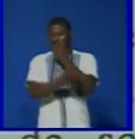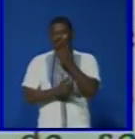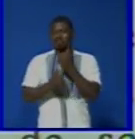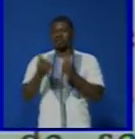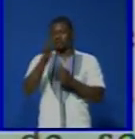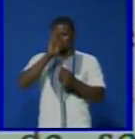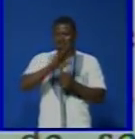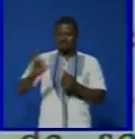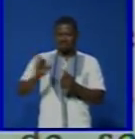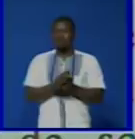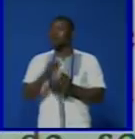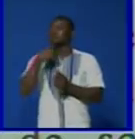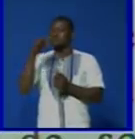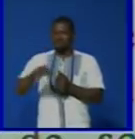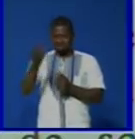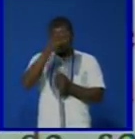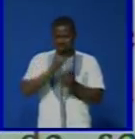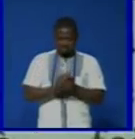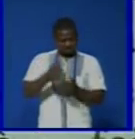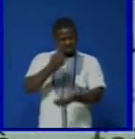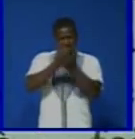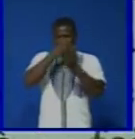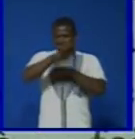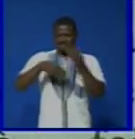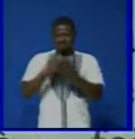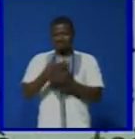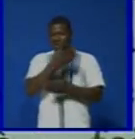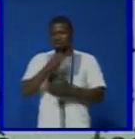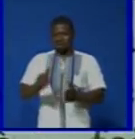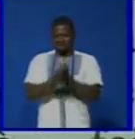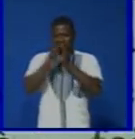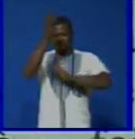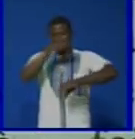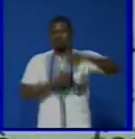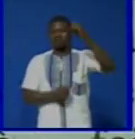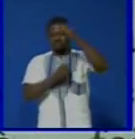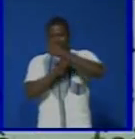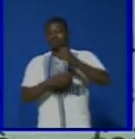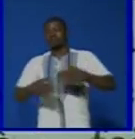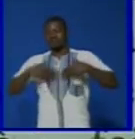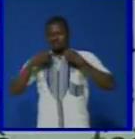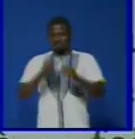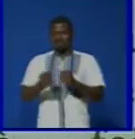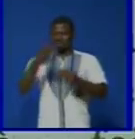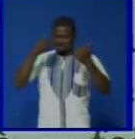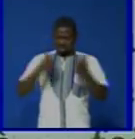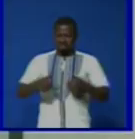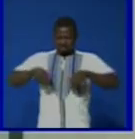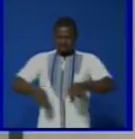soutien total au gouvernement burkinabé et demande aux forces de défense et de sécurité de rester fortes au plan